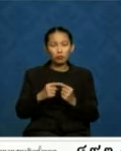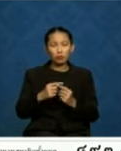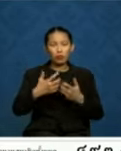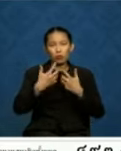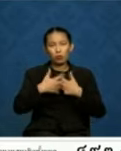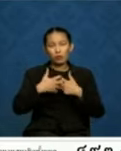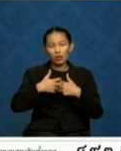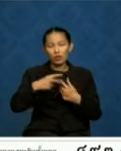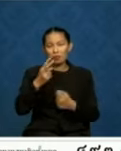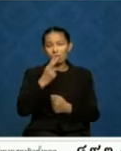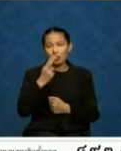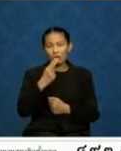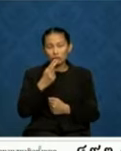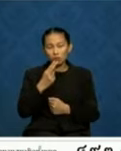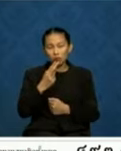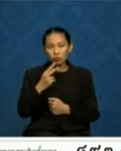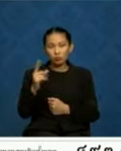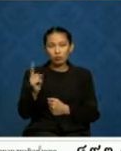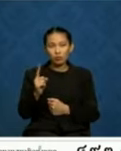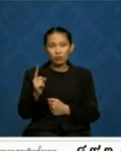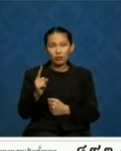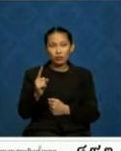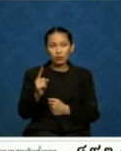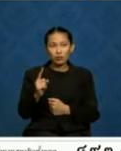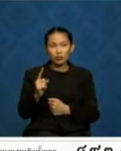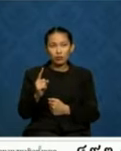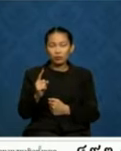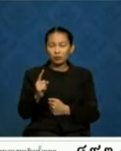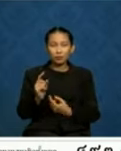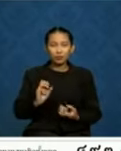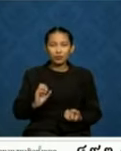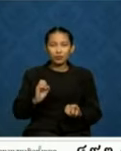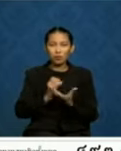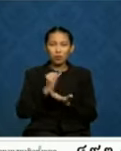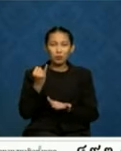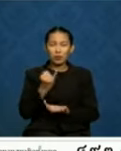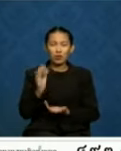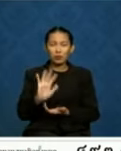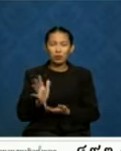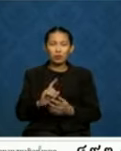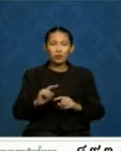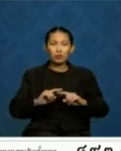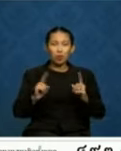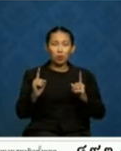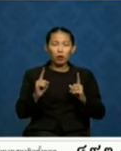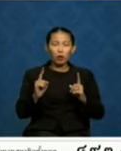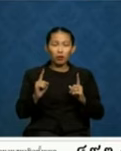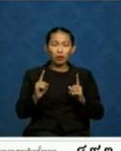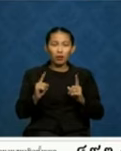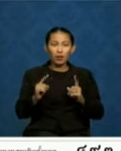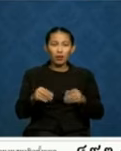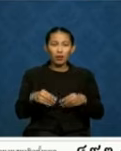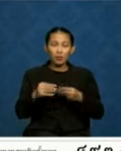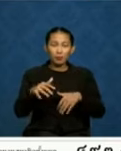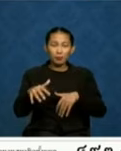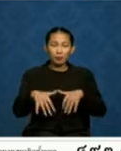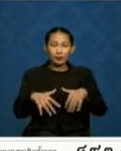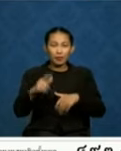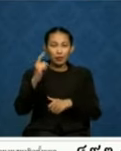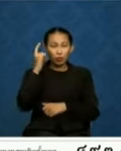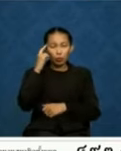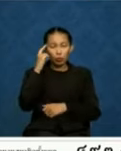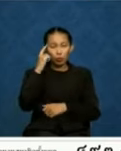กรรมยาสูบว่าไม่ใช่สิ่งที่เสียหายแต่อย่างไรเพียงแต่ทำให้ประชาชน